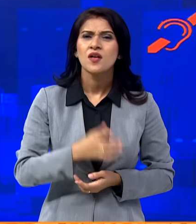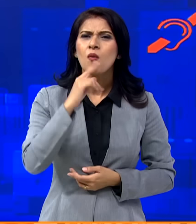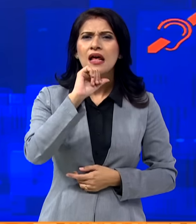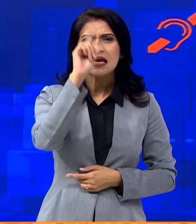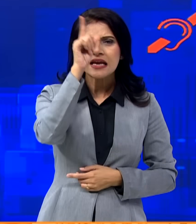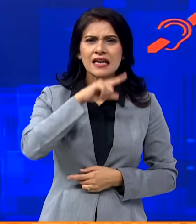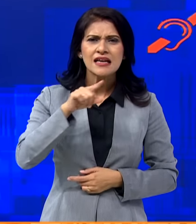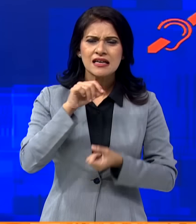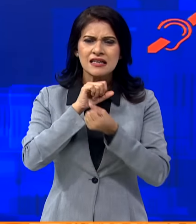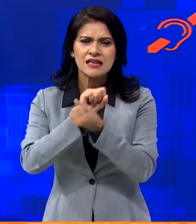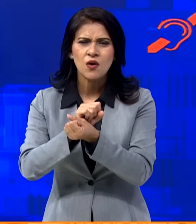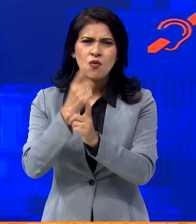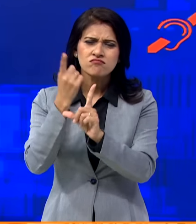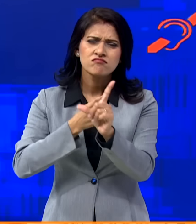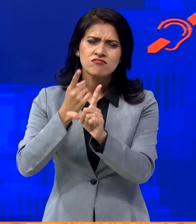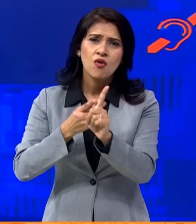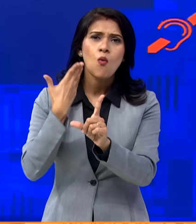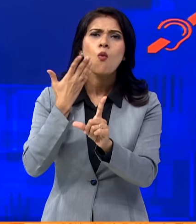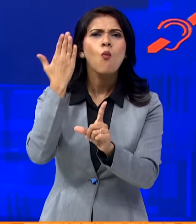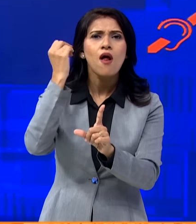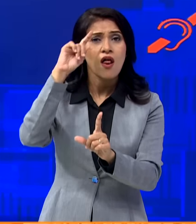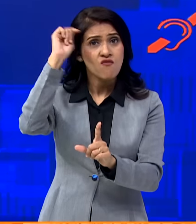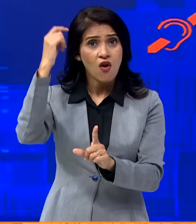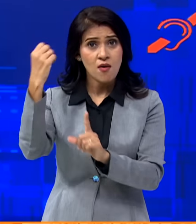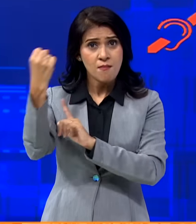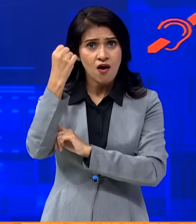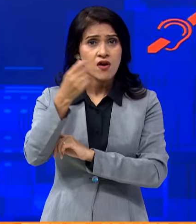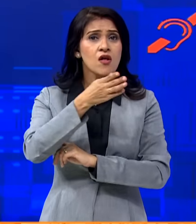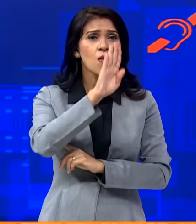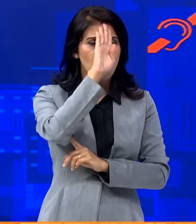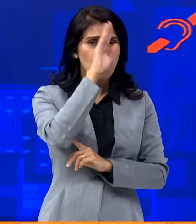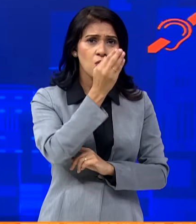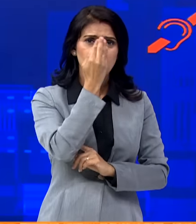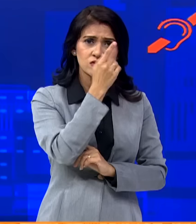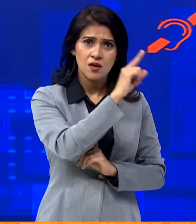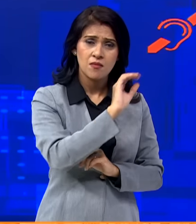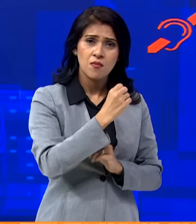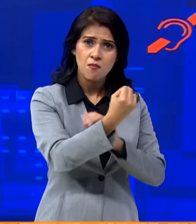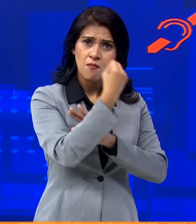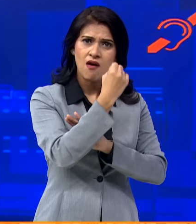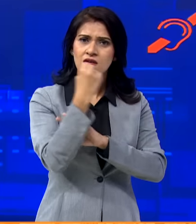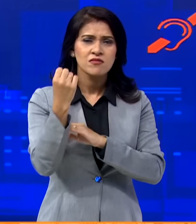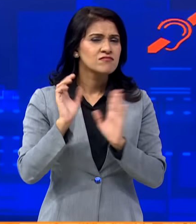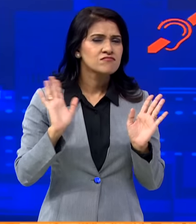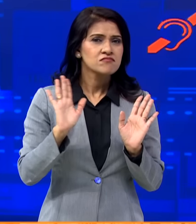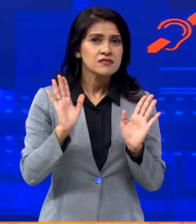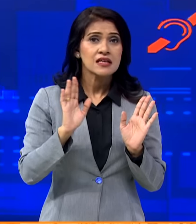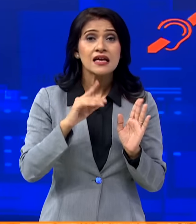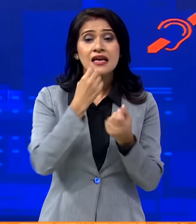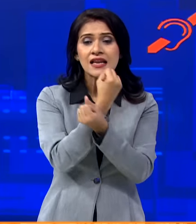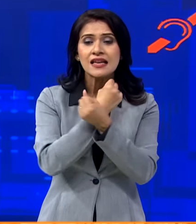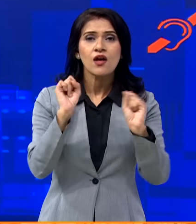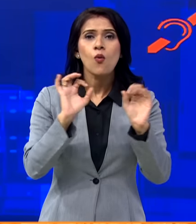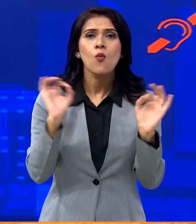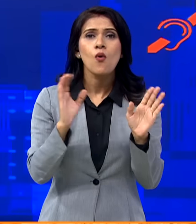रहा कि बाबर बड़ा बहादुर था तैमूर लंग बड़ा बहादुर था चंगेज खा बहुत बहादुर था महमूद गज बहुत बहादुर था यह भारत इसलिए गुलाम रहा इस